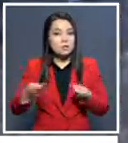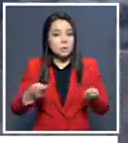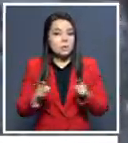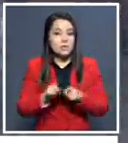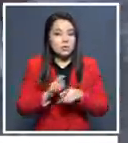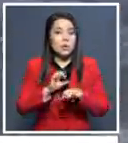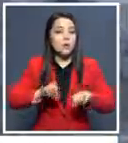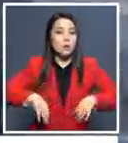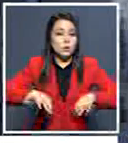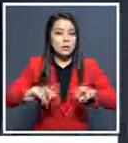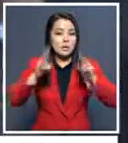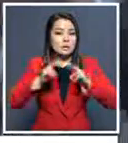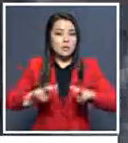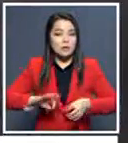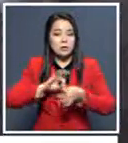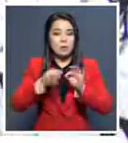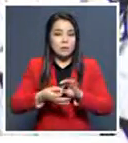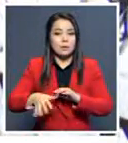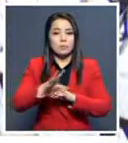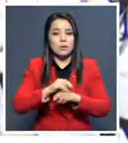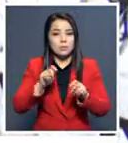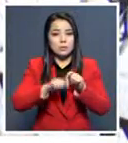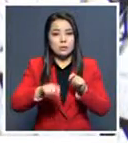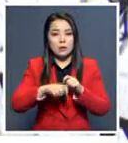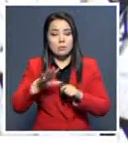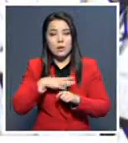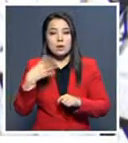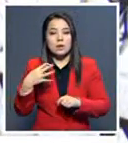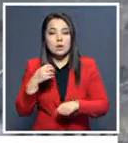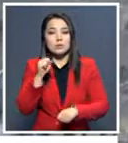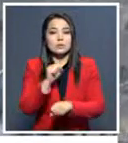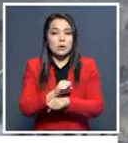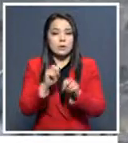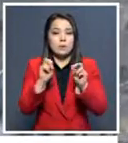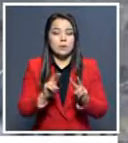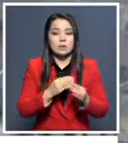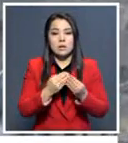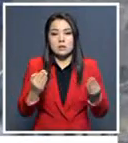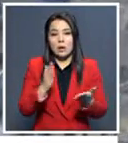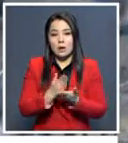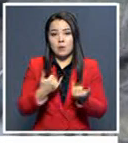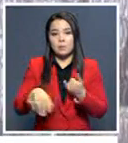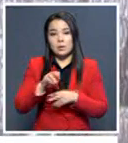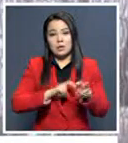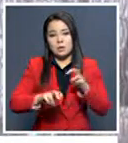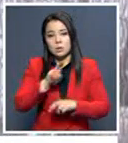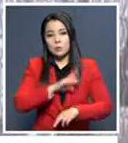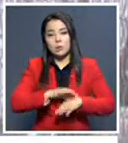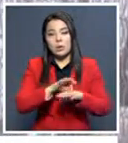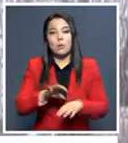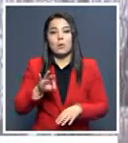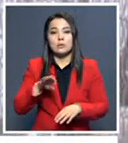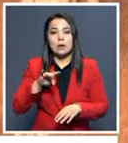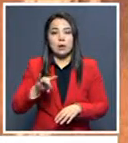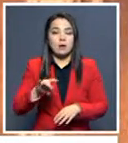шықты. Өңірдің ауыл аймақтағы жолдарына 40 тосқауыл бекеті қойылды. Осы рейдтік тексерудің барысында Отырар